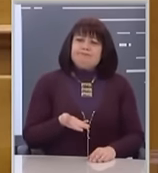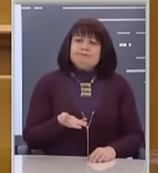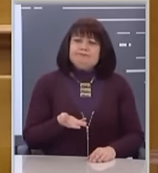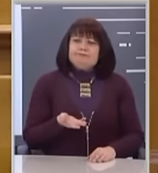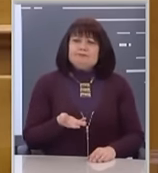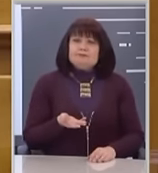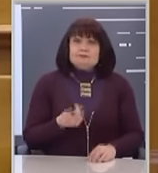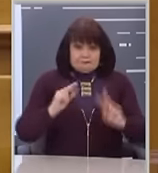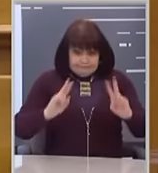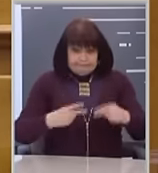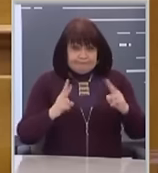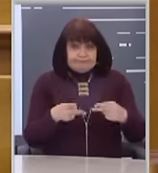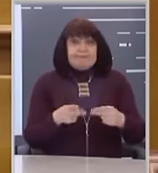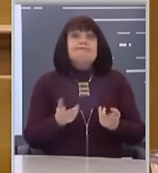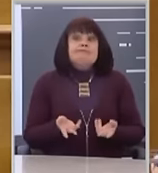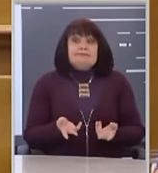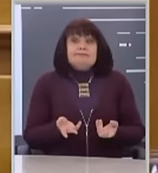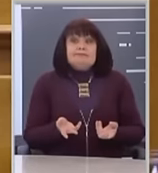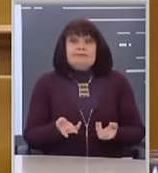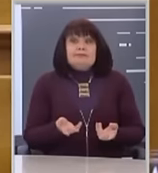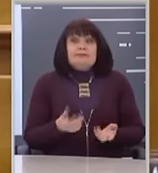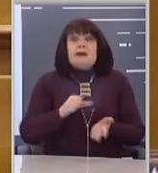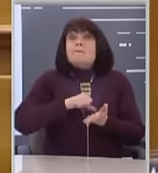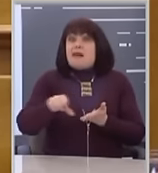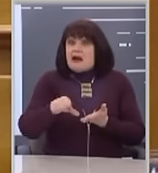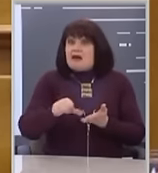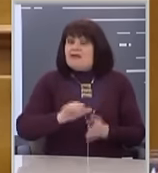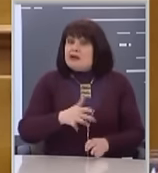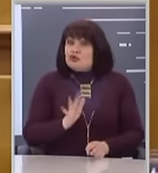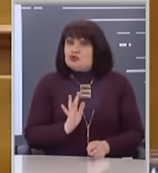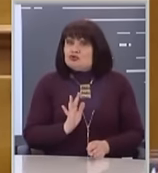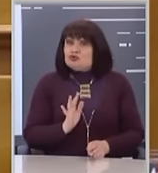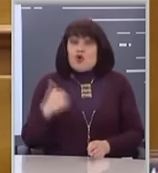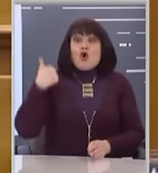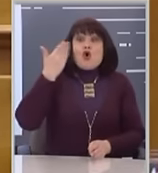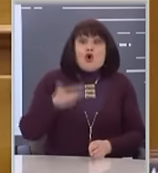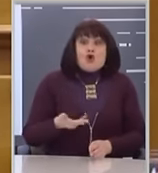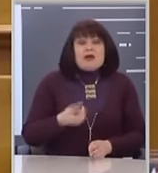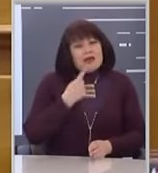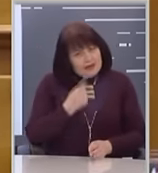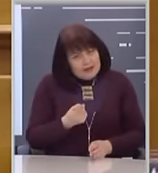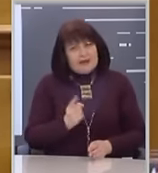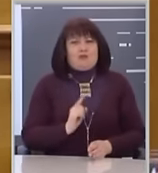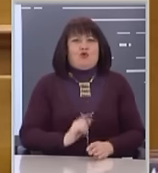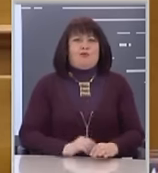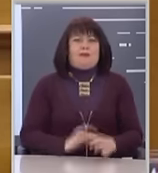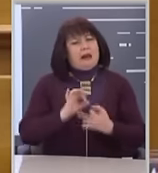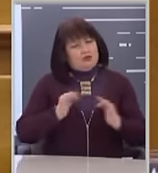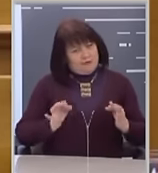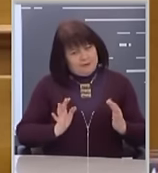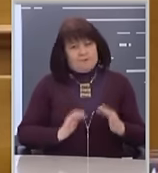θα μπουν στο φως, αλλά υπάρχει το ζήτημα της παραγραφής. Θα τοποθετηθώ λοιπόν και γι' αυτό αναλυτικά.